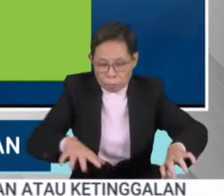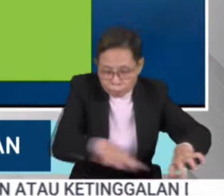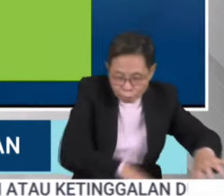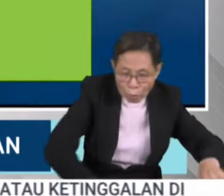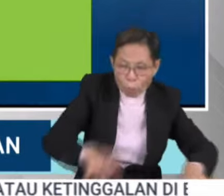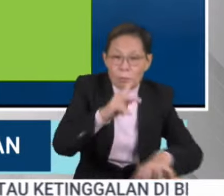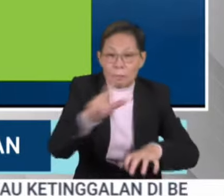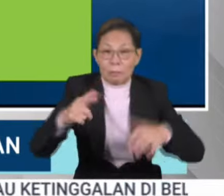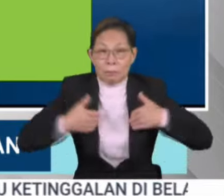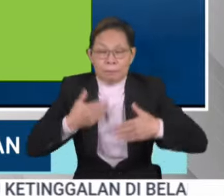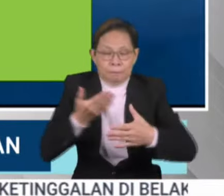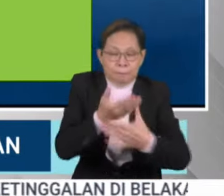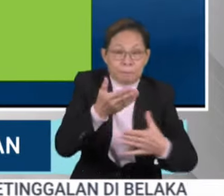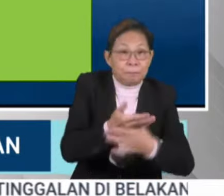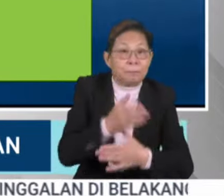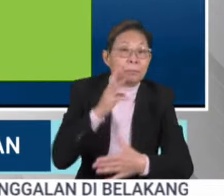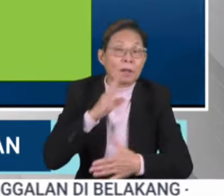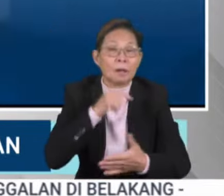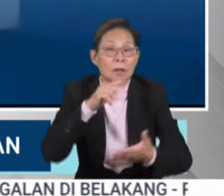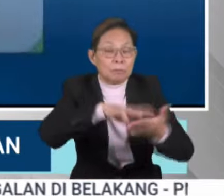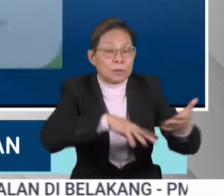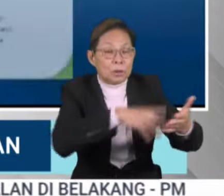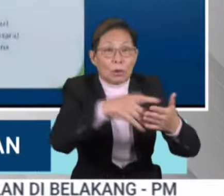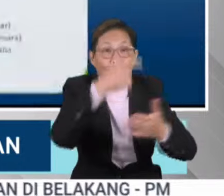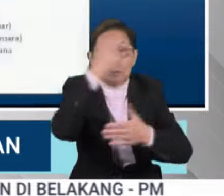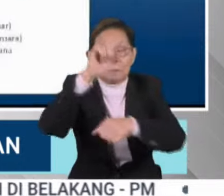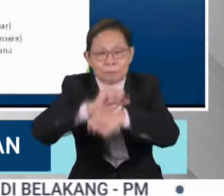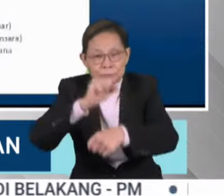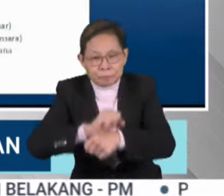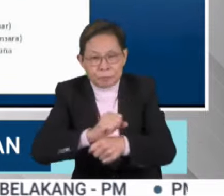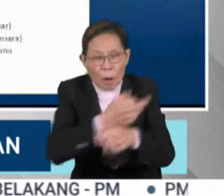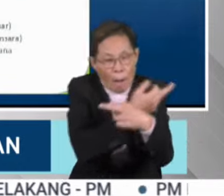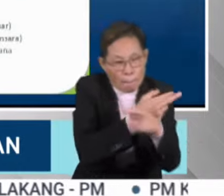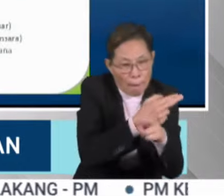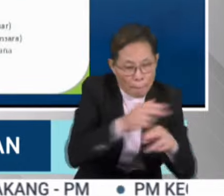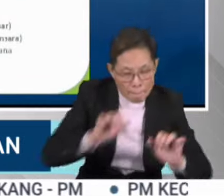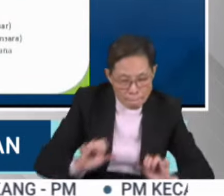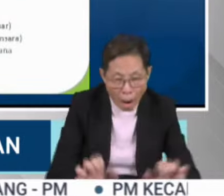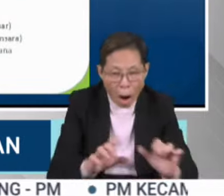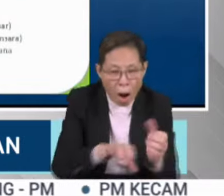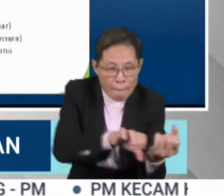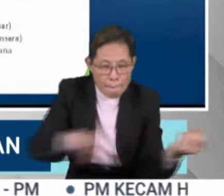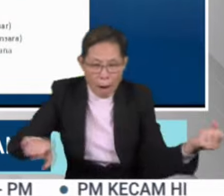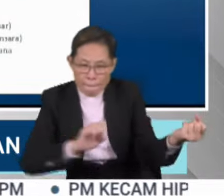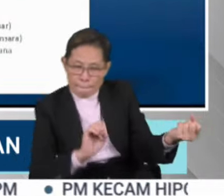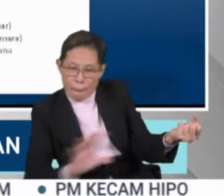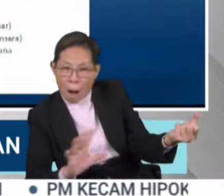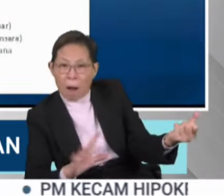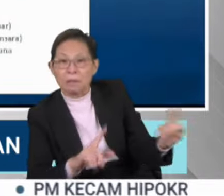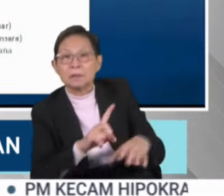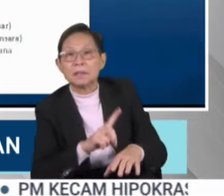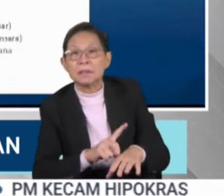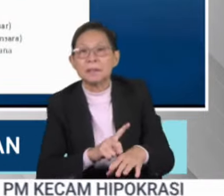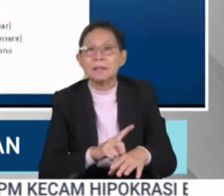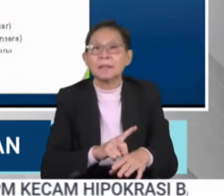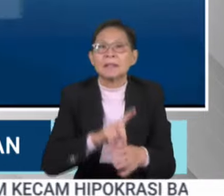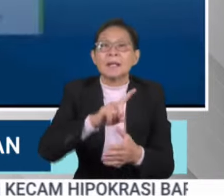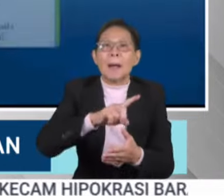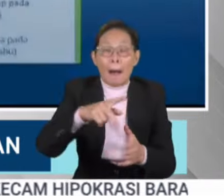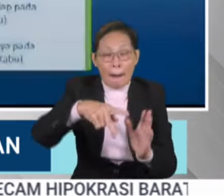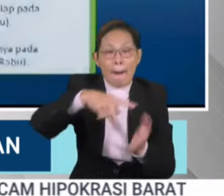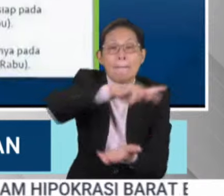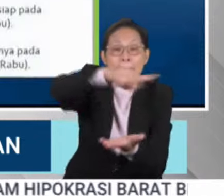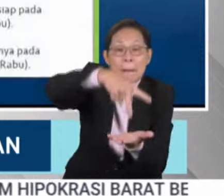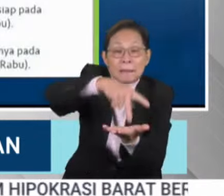sekitar ibu negara mengalami gangguan air tidak berjadual akibat kerja-kerja pembaikan kecemasan paip pecah di Hub Pasar Seni.